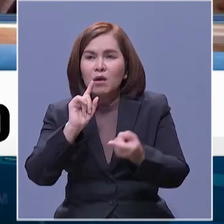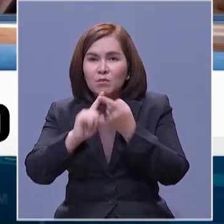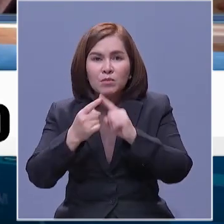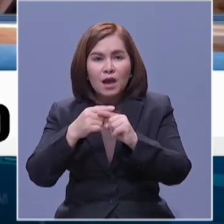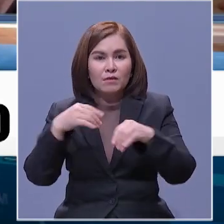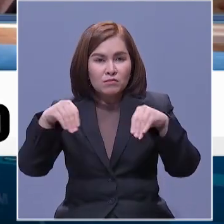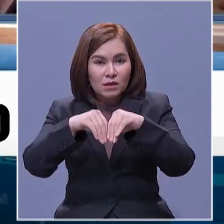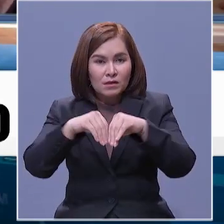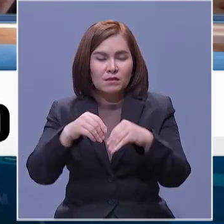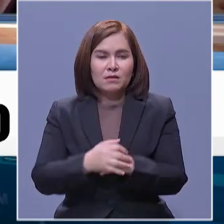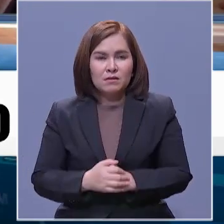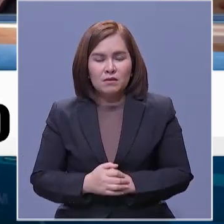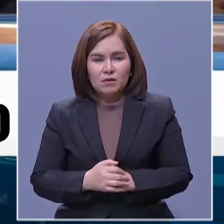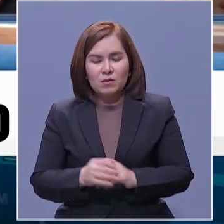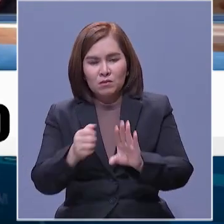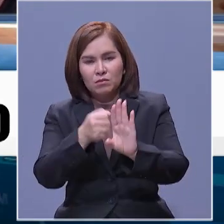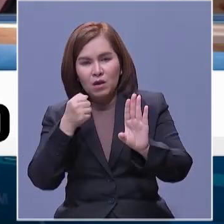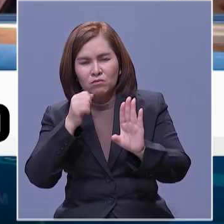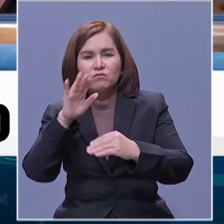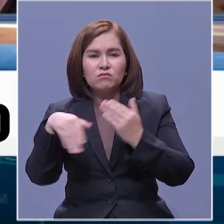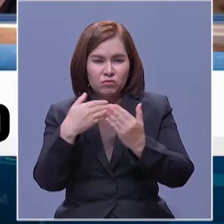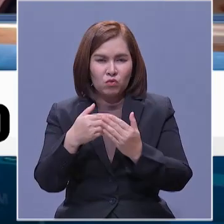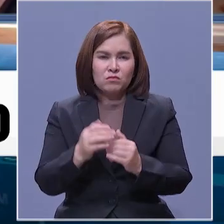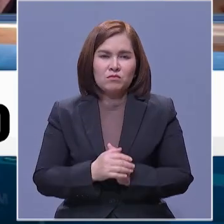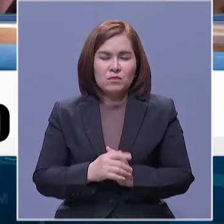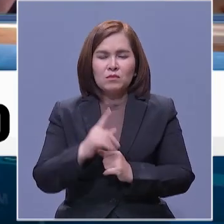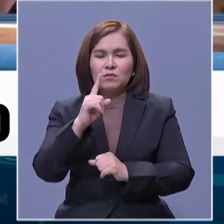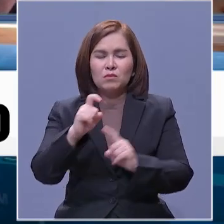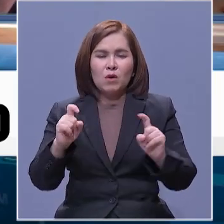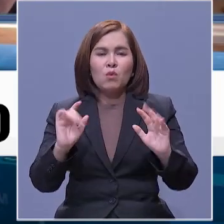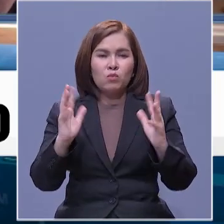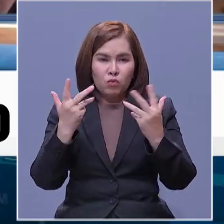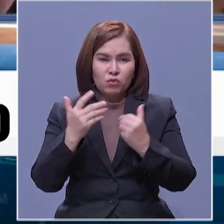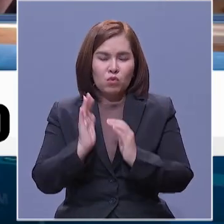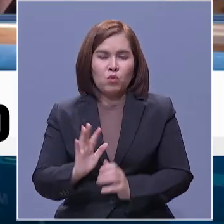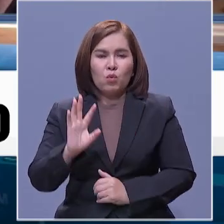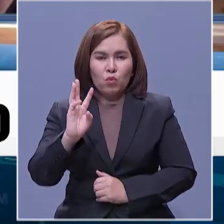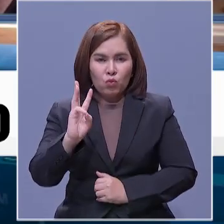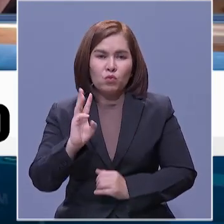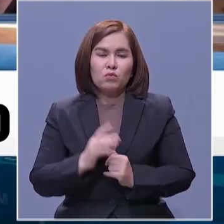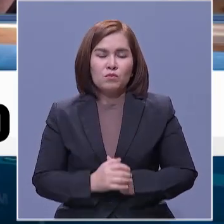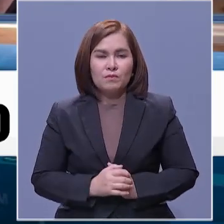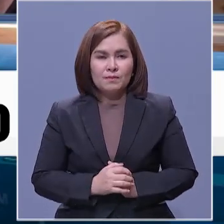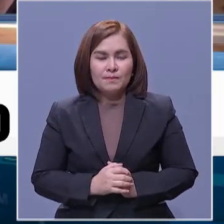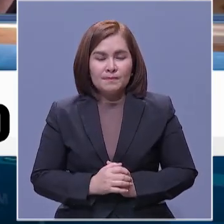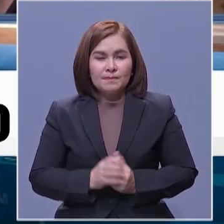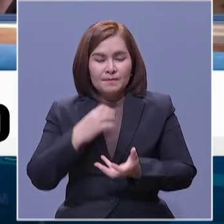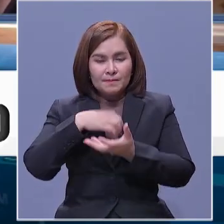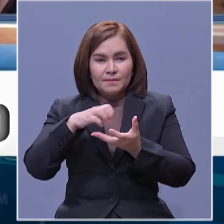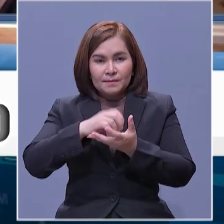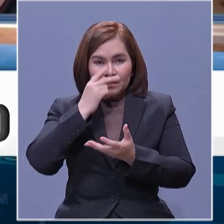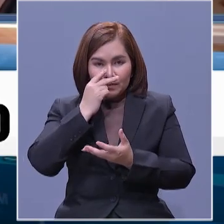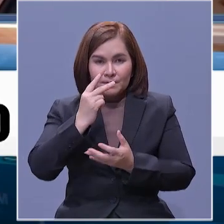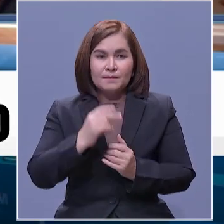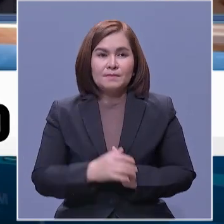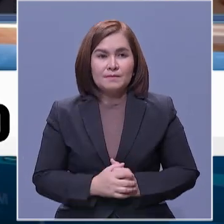ไทยห้องข้างๆพบว่าเพื่อนคนไทยด้วยกันถูกยิงเสียชีวิตไปแล้ว6คนนะครับเอาลองฟังคุณสมบูรณ์เล่าเหตุการณ์ให้ฟังหน่อยครับ